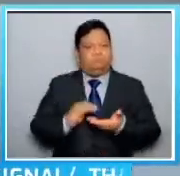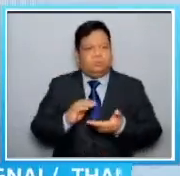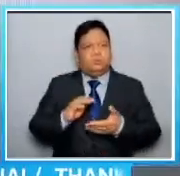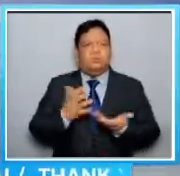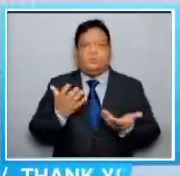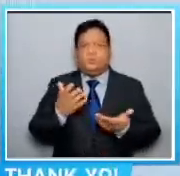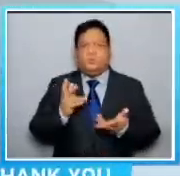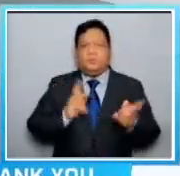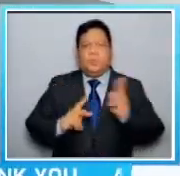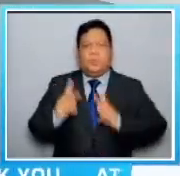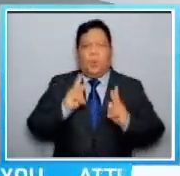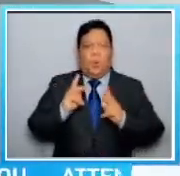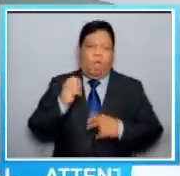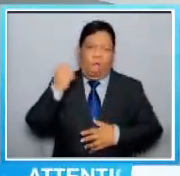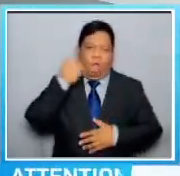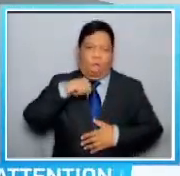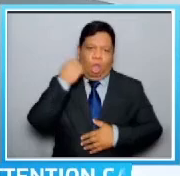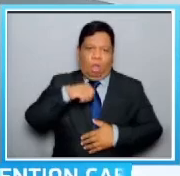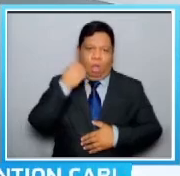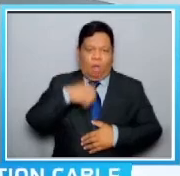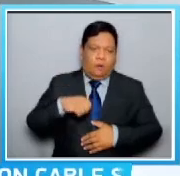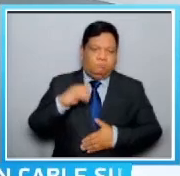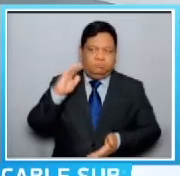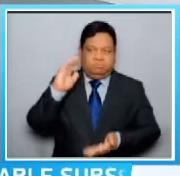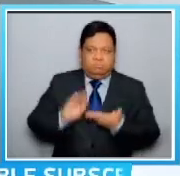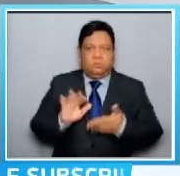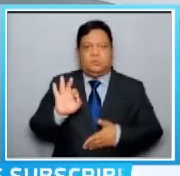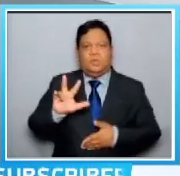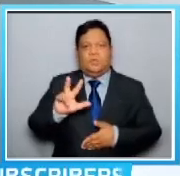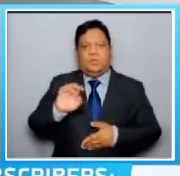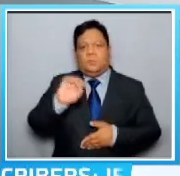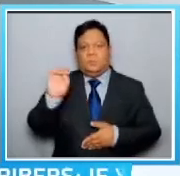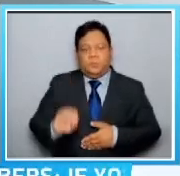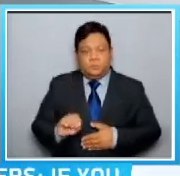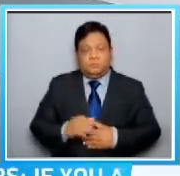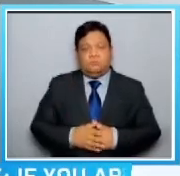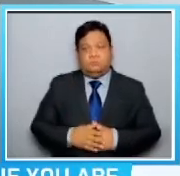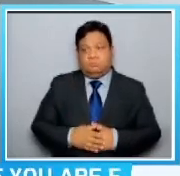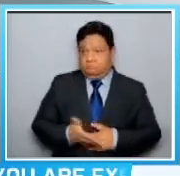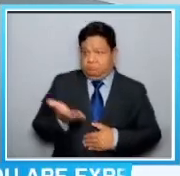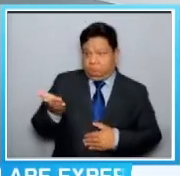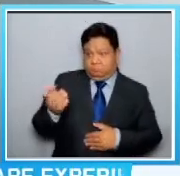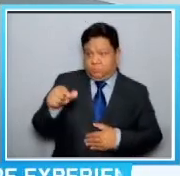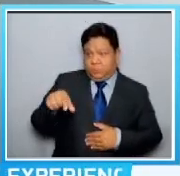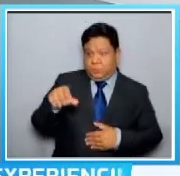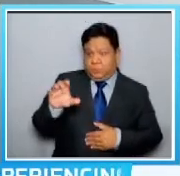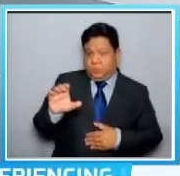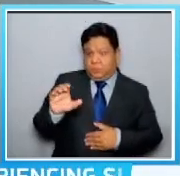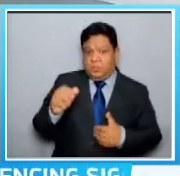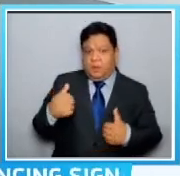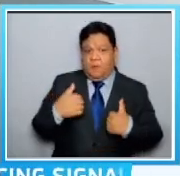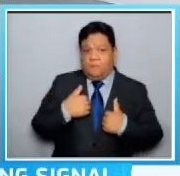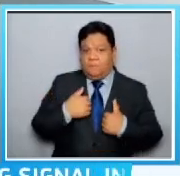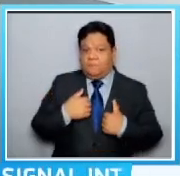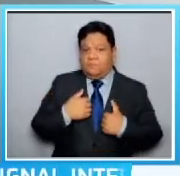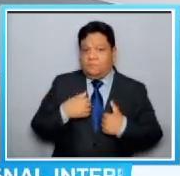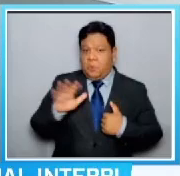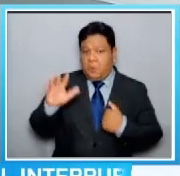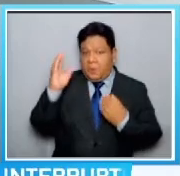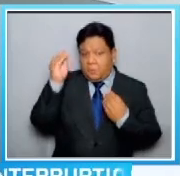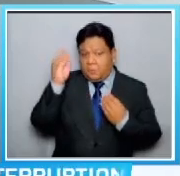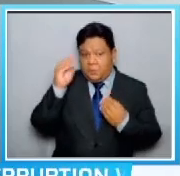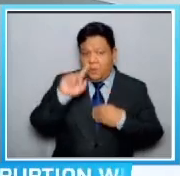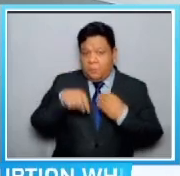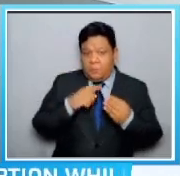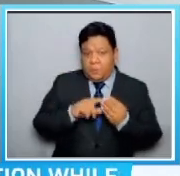ng mga pasaway ng mga motorista. So sa Quezon City, ano ho ang inyong update pagdating doon ba? Sa inyo rin